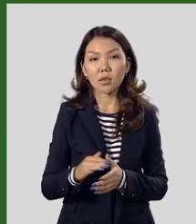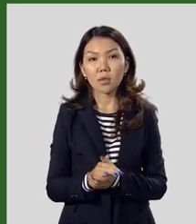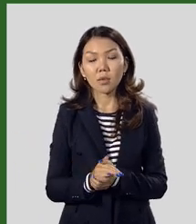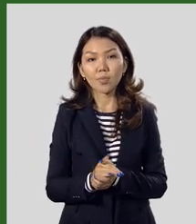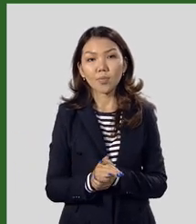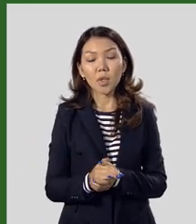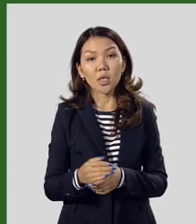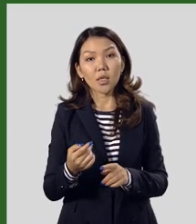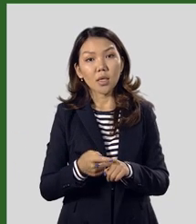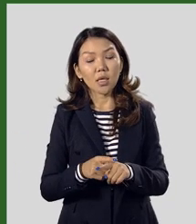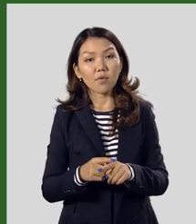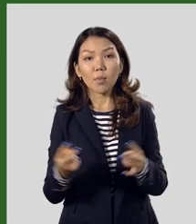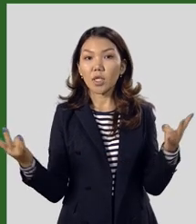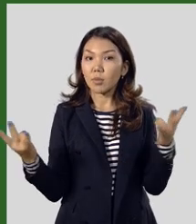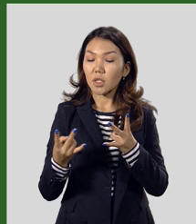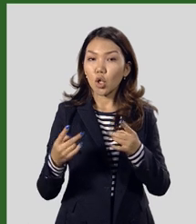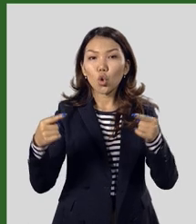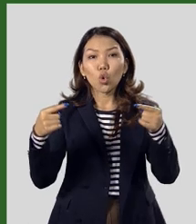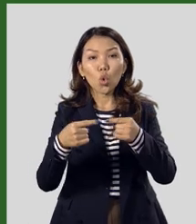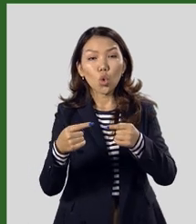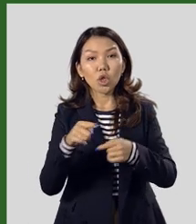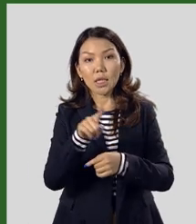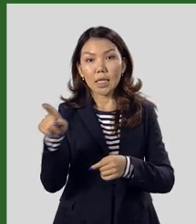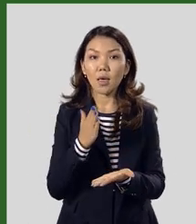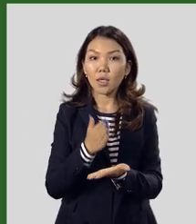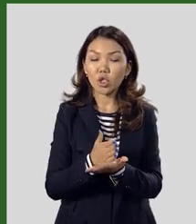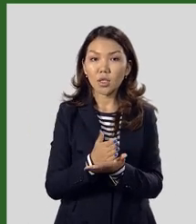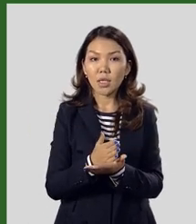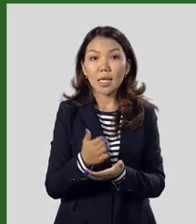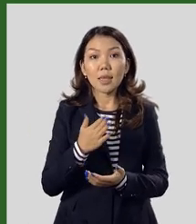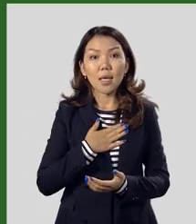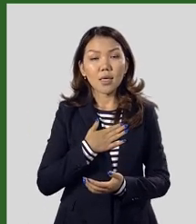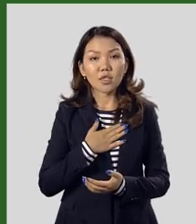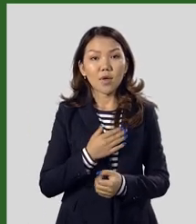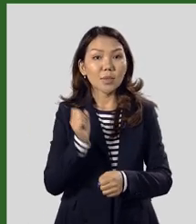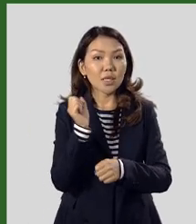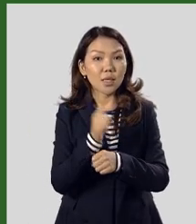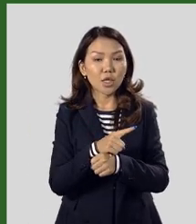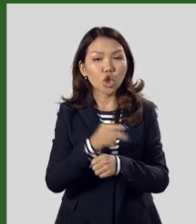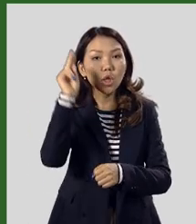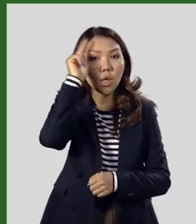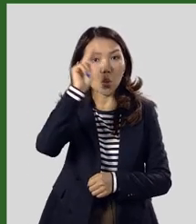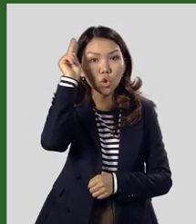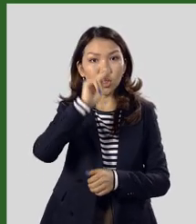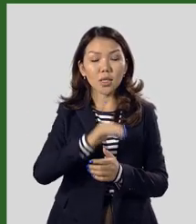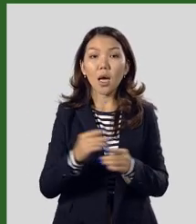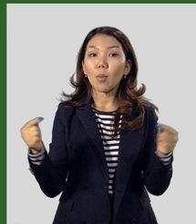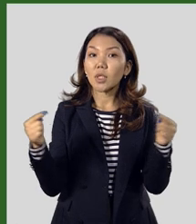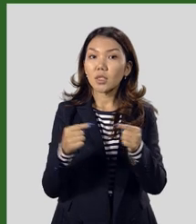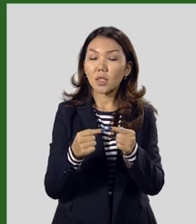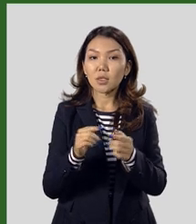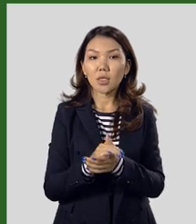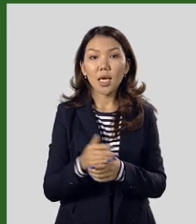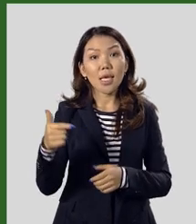необходимо знать точное место их нахождения. И наша с вами задача – научиться